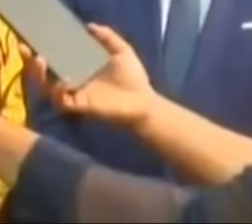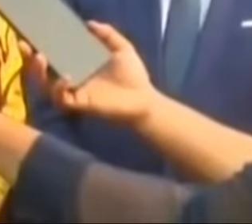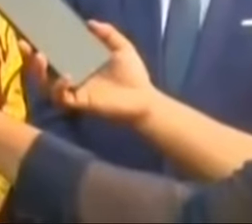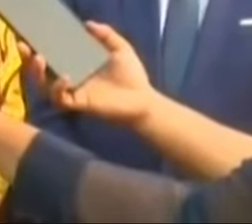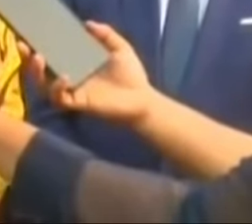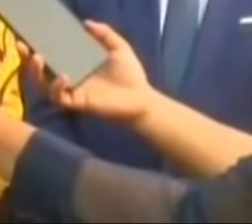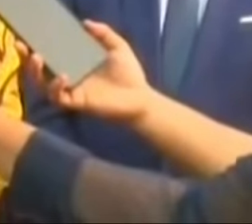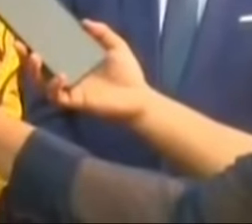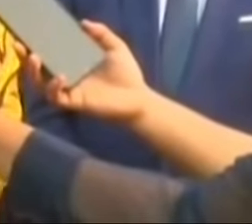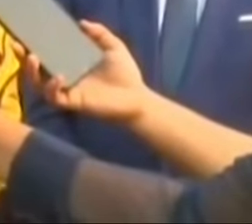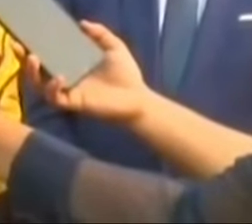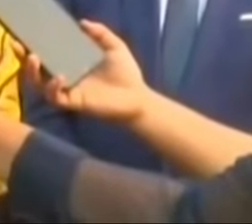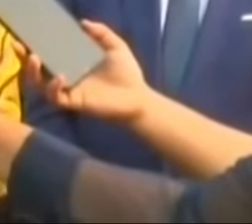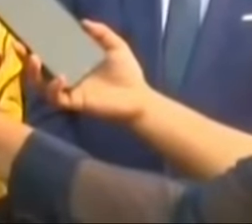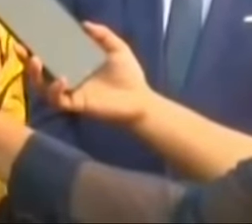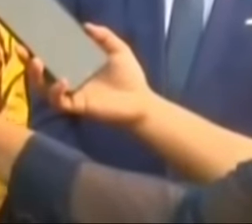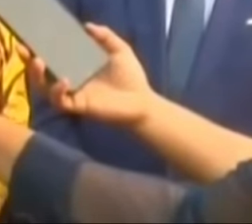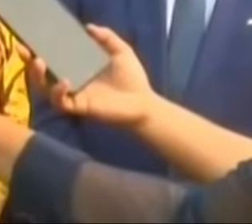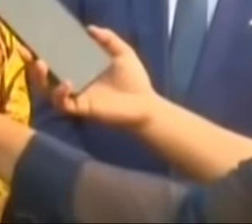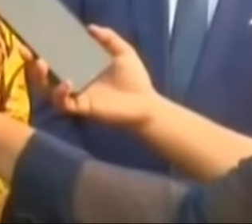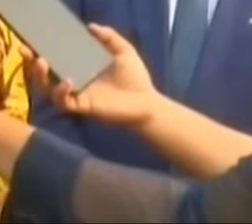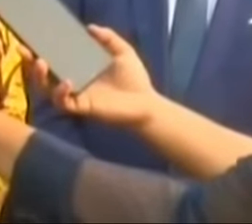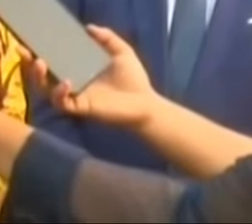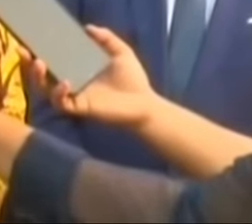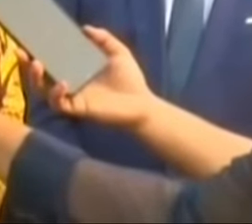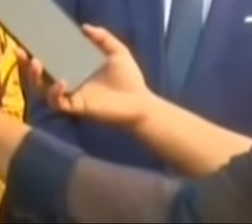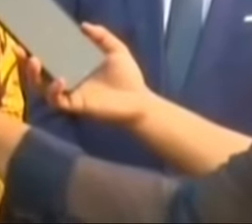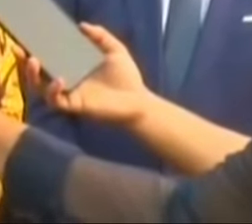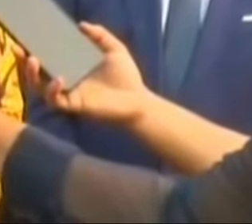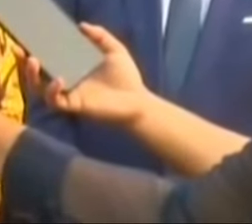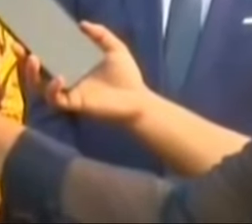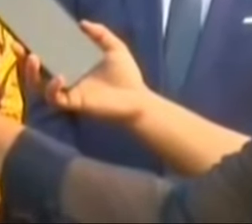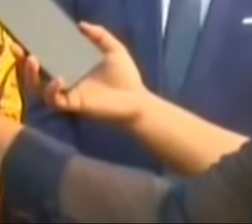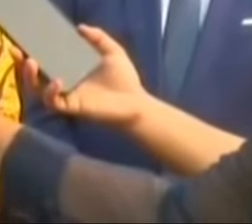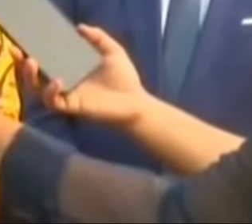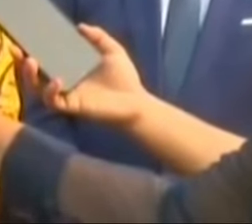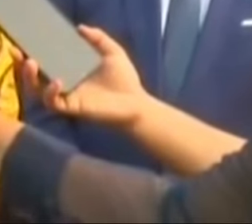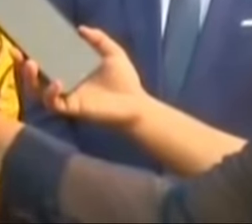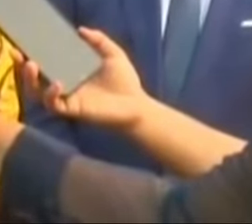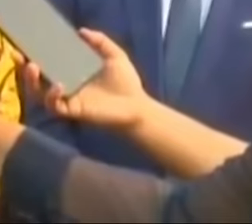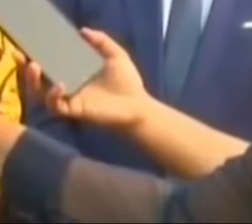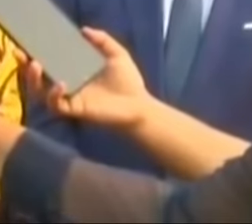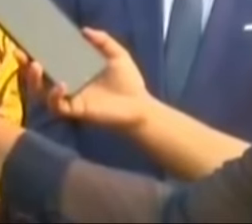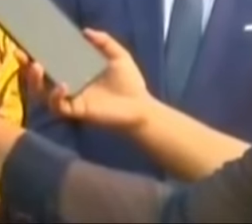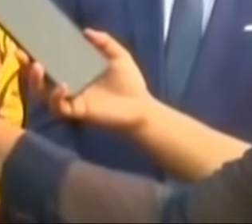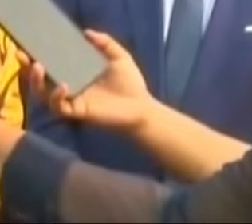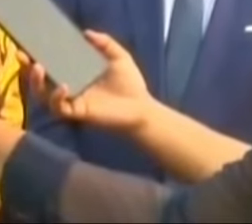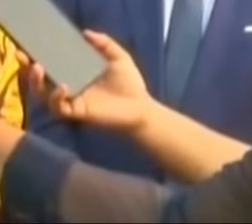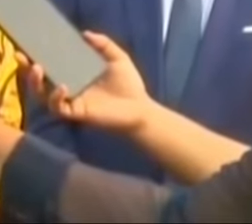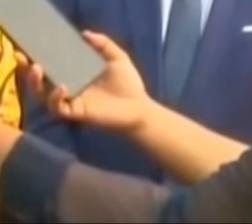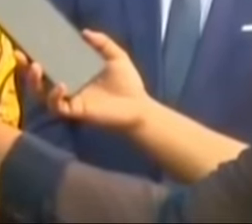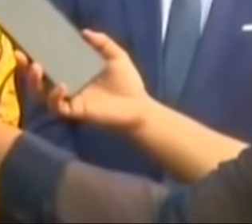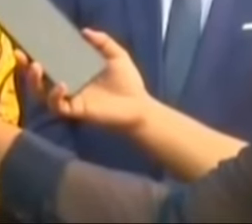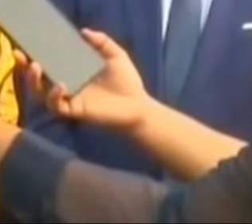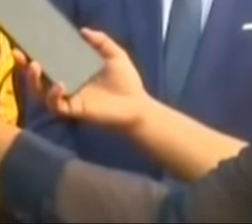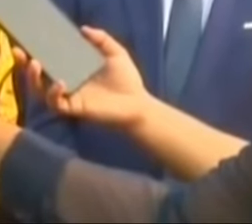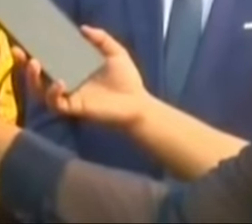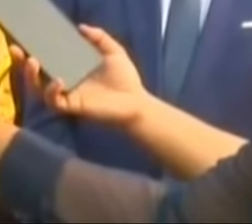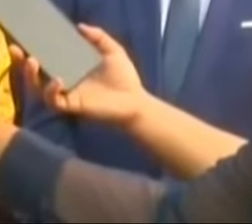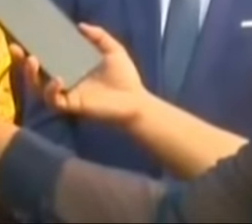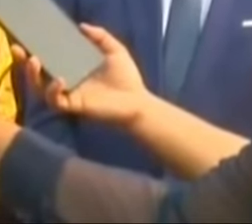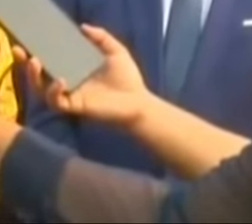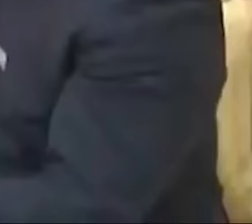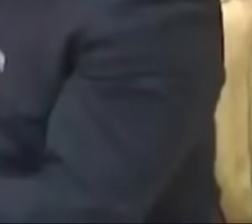être étroites et Son Excellence, Monsieur le Président Tshisekedi l'a rappelé. Il nous a demandé à ce que les deux secteurs